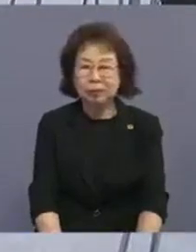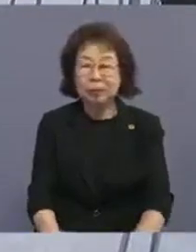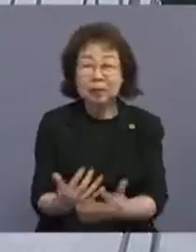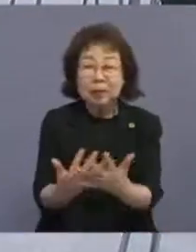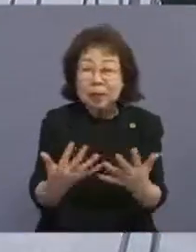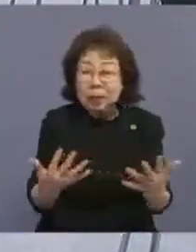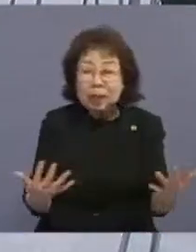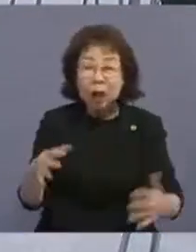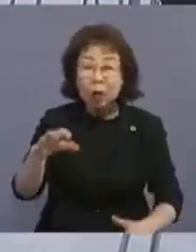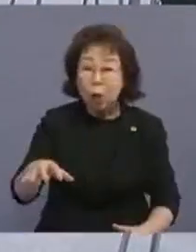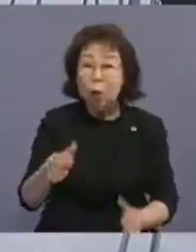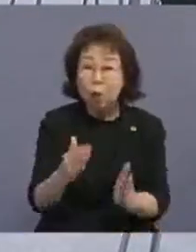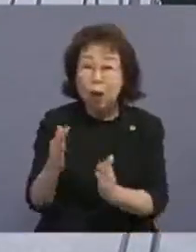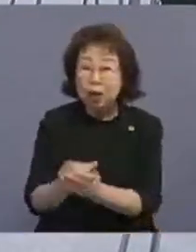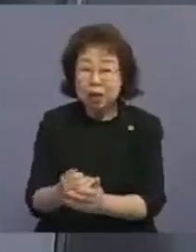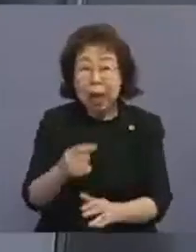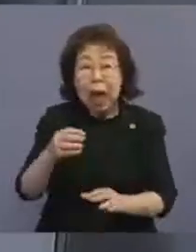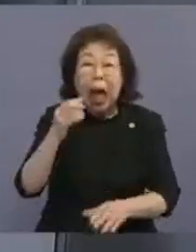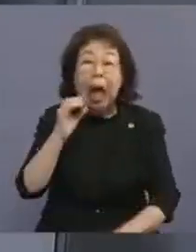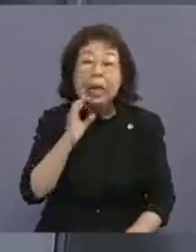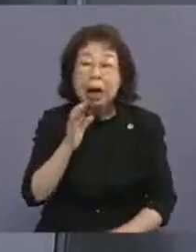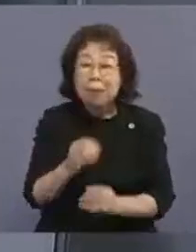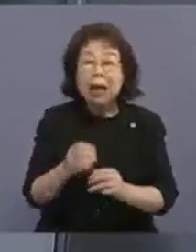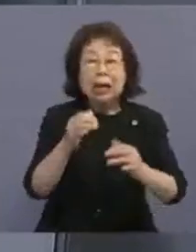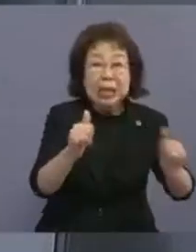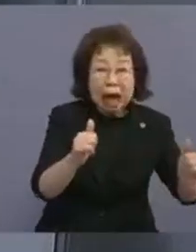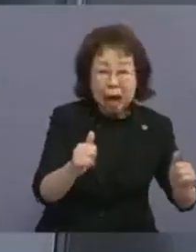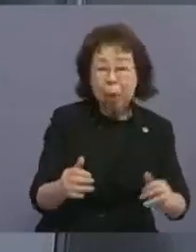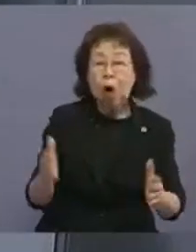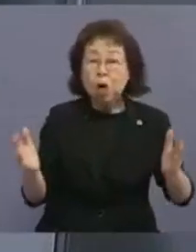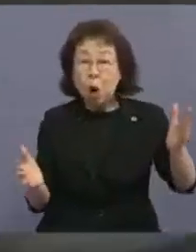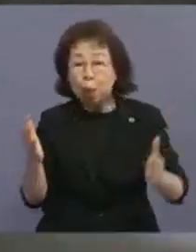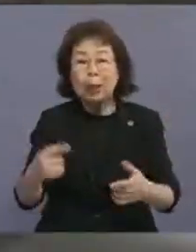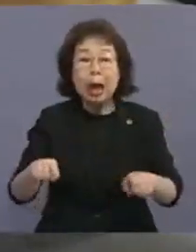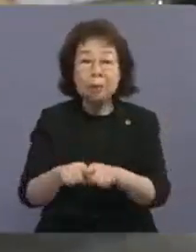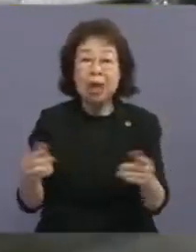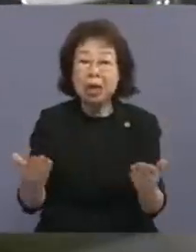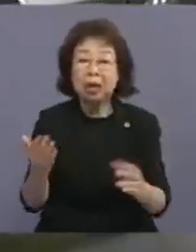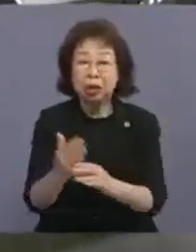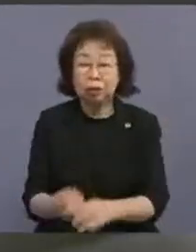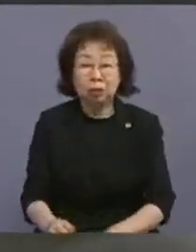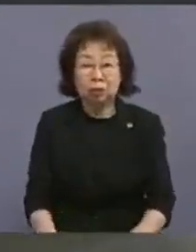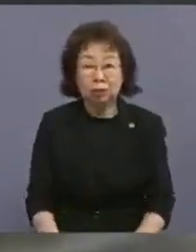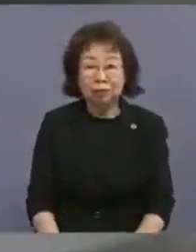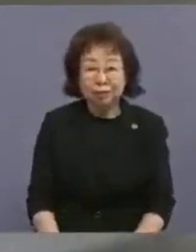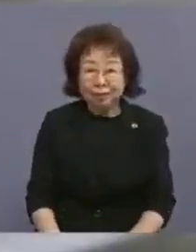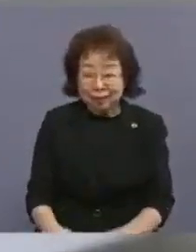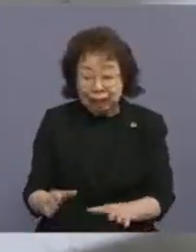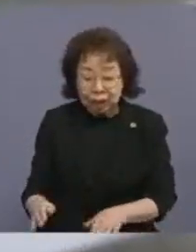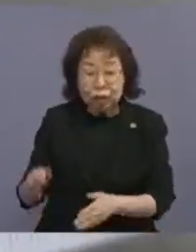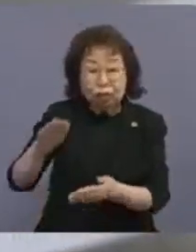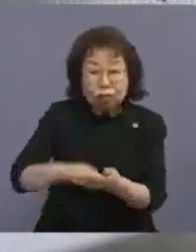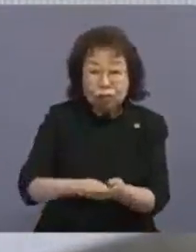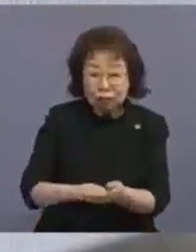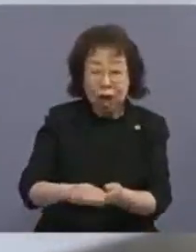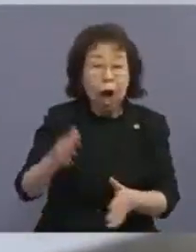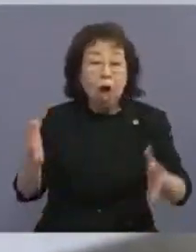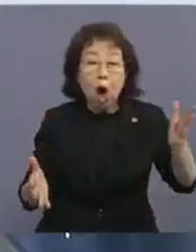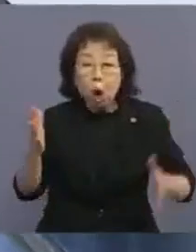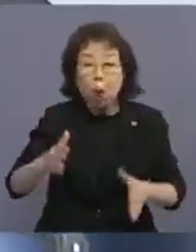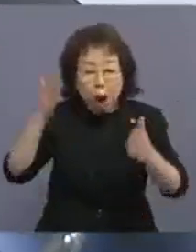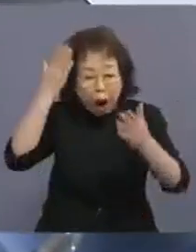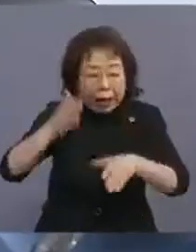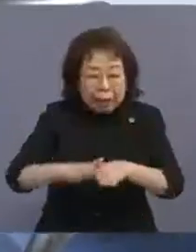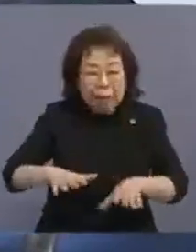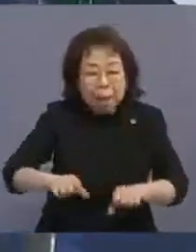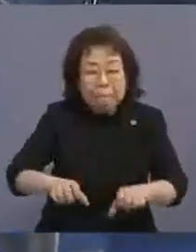전시장 한쪽에 마련된 이 카페에서는 사람과 로봇이 함께 일합니다. 직원이 김밥 재료를 올려주자 로봇이